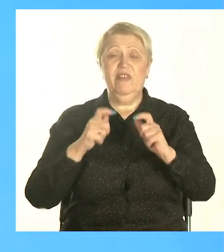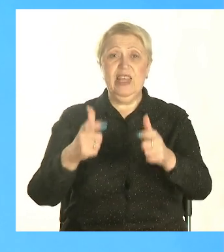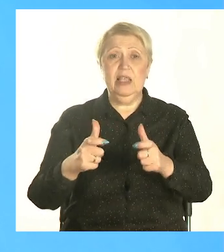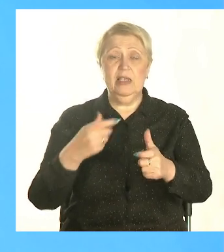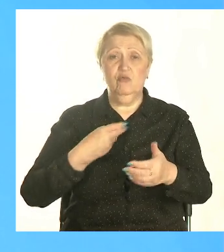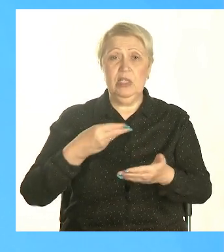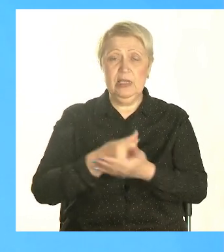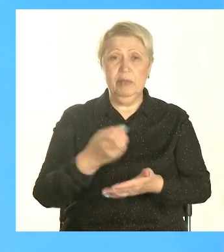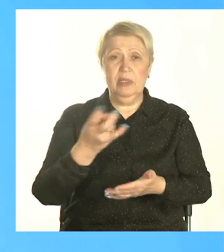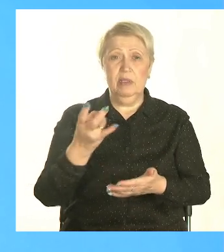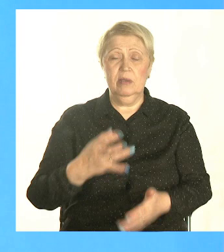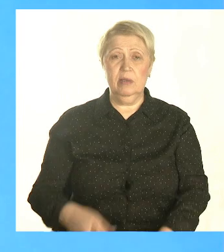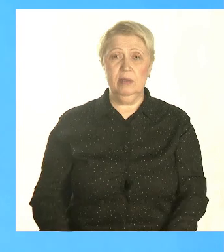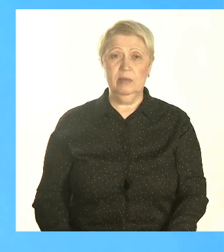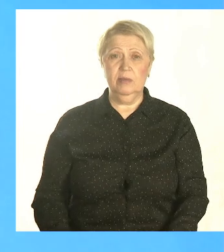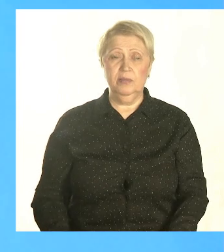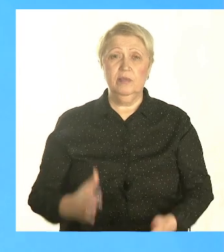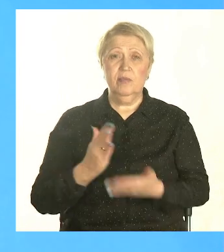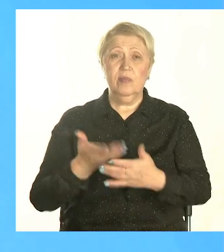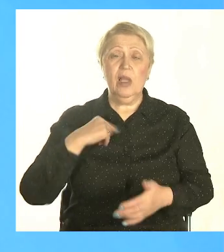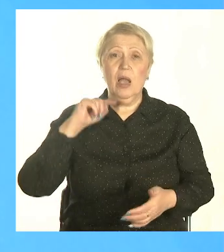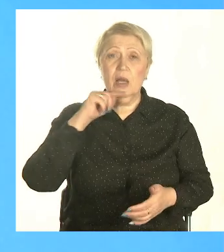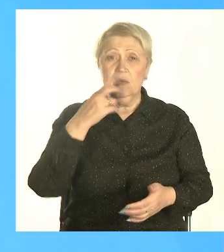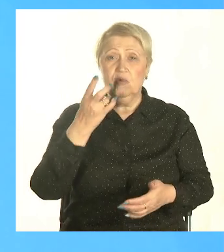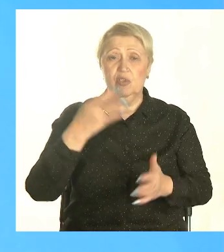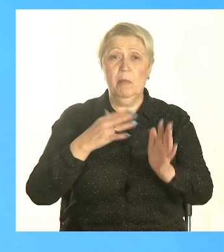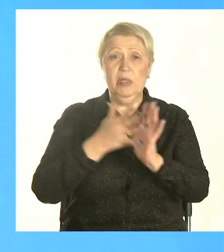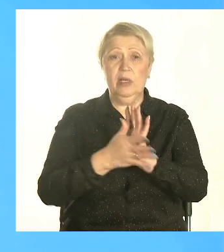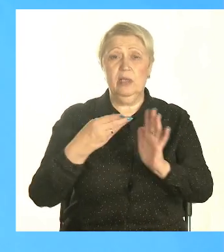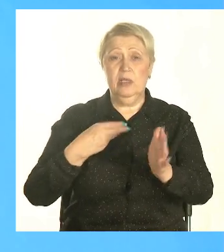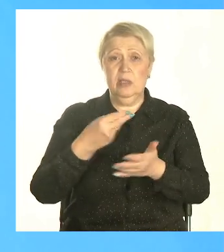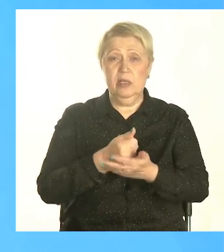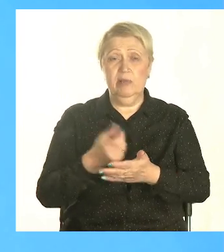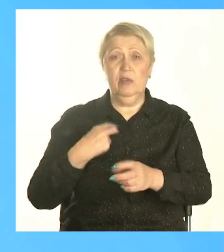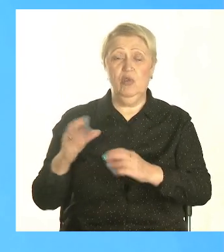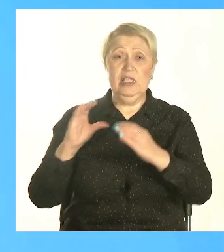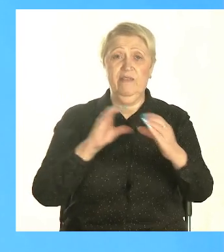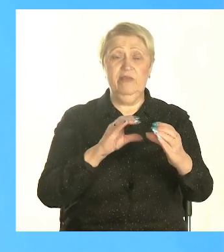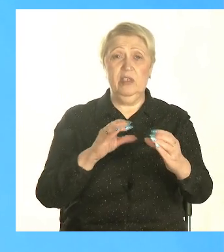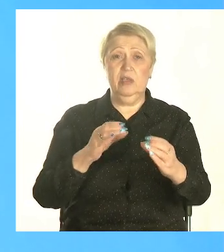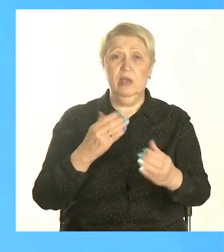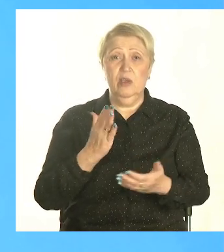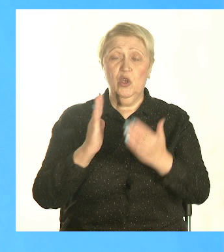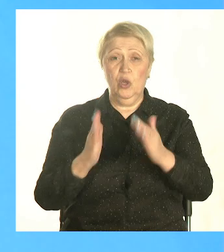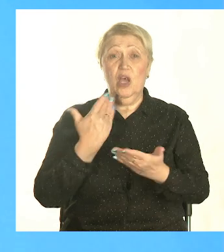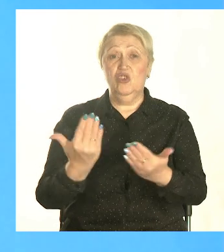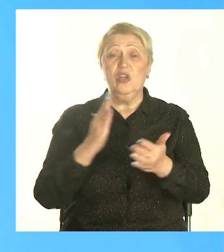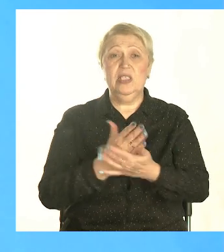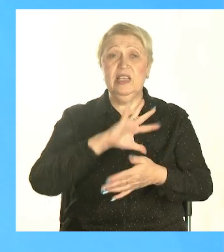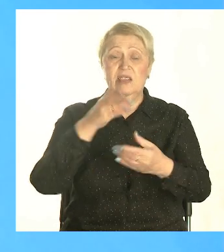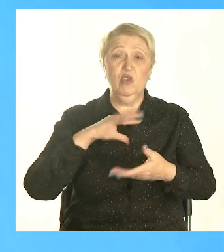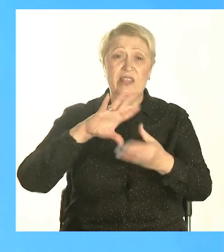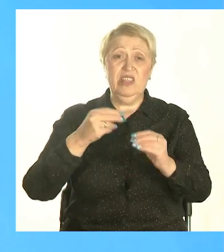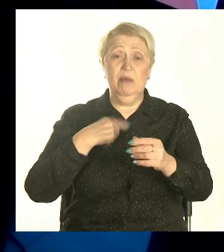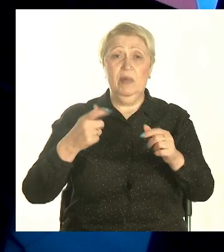за нее. То есть мне уже экономически нецелесообразно взять отходы, потратить средства, время и вывести отходы, когда я все равно мне выставят квитанцию и соберу. То